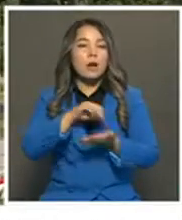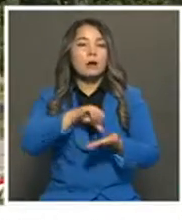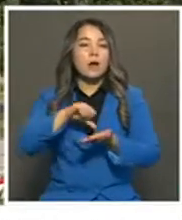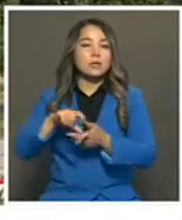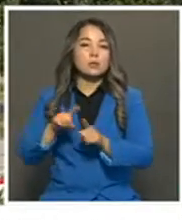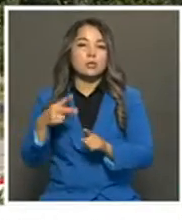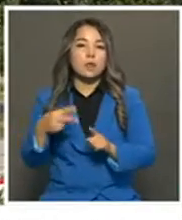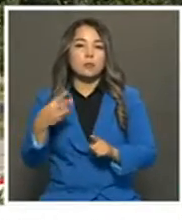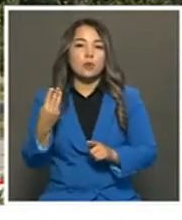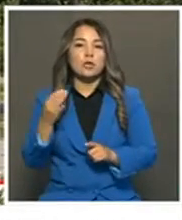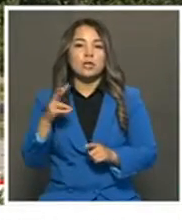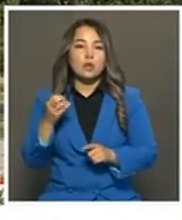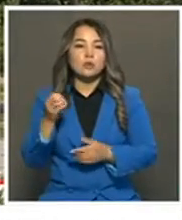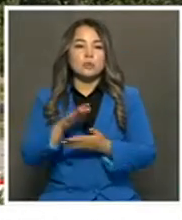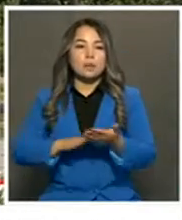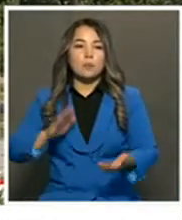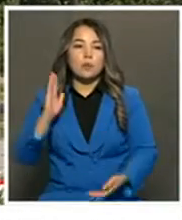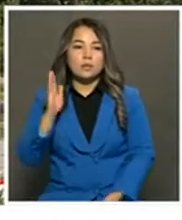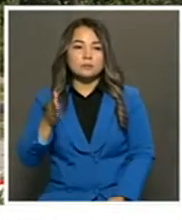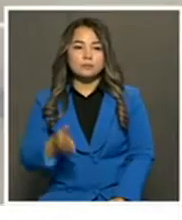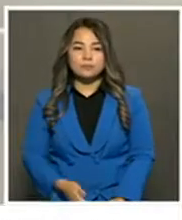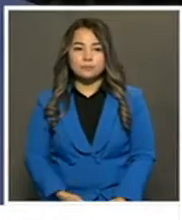тіркеу 23 шілдеге дейін жалғасады.